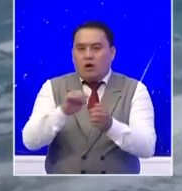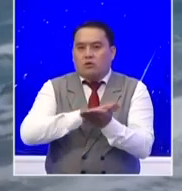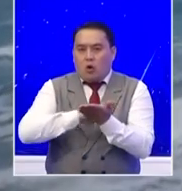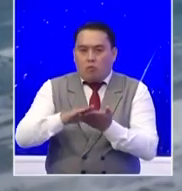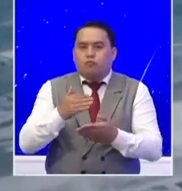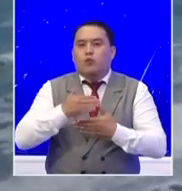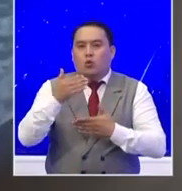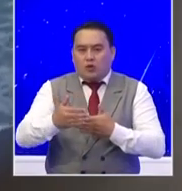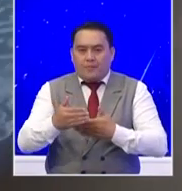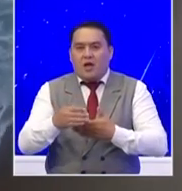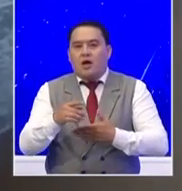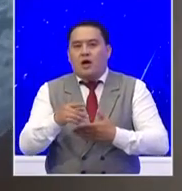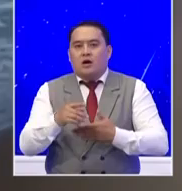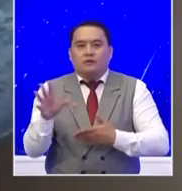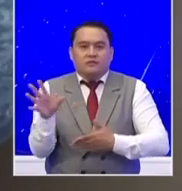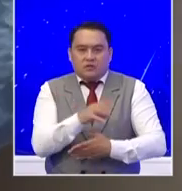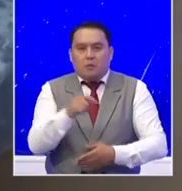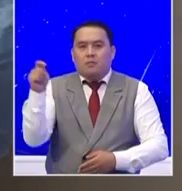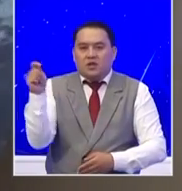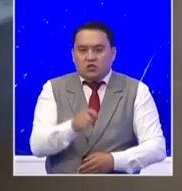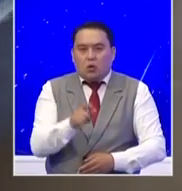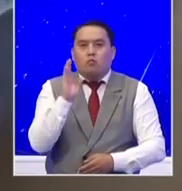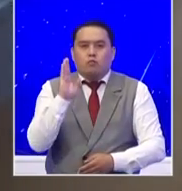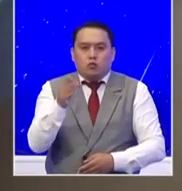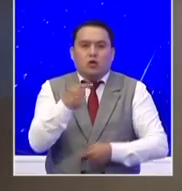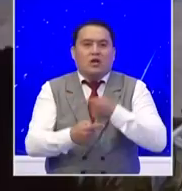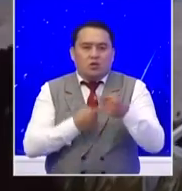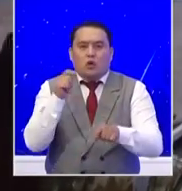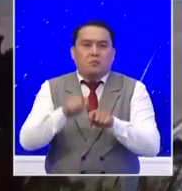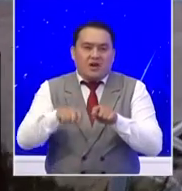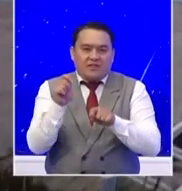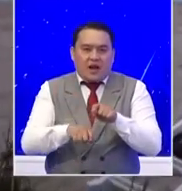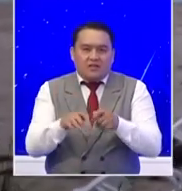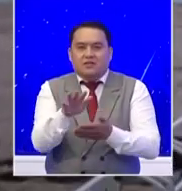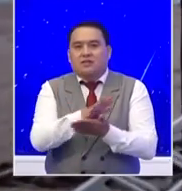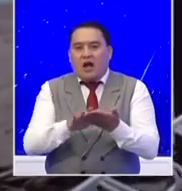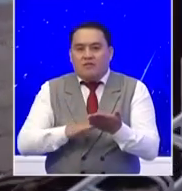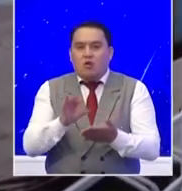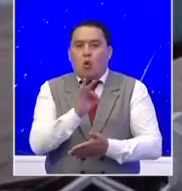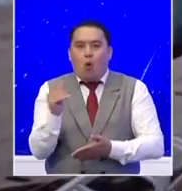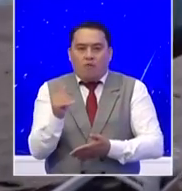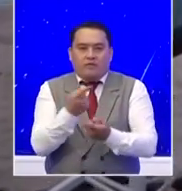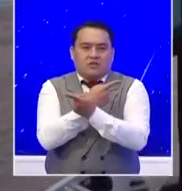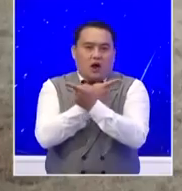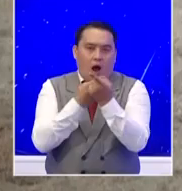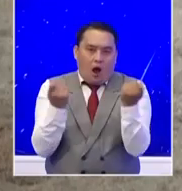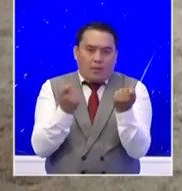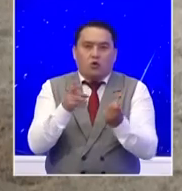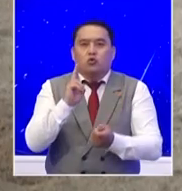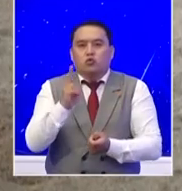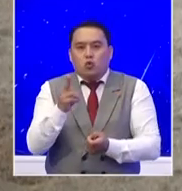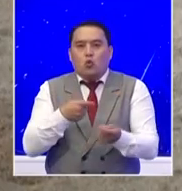так и после. Но это еще не все. Приезжающих будут регулярно проверять. Заявление официальных Афин прозвучало к тем,